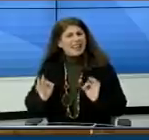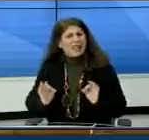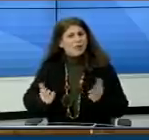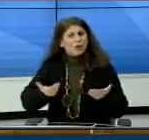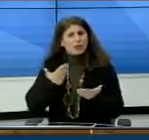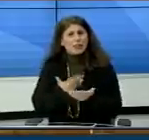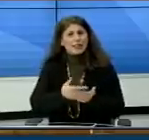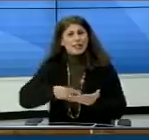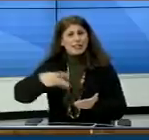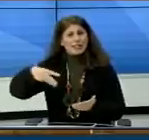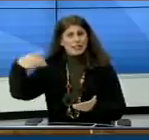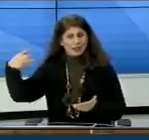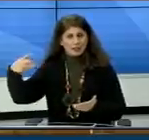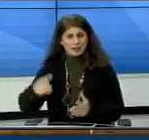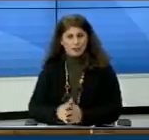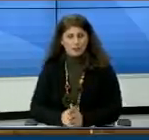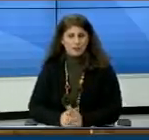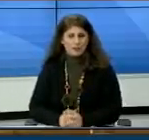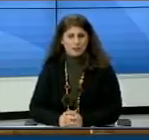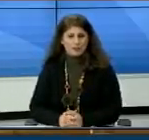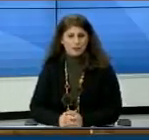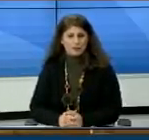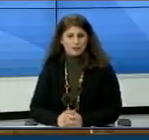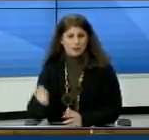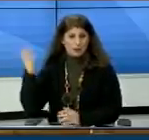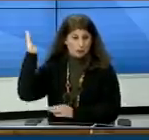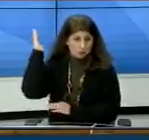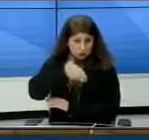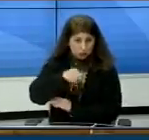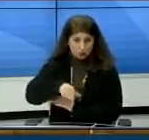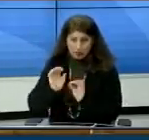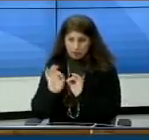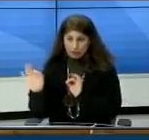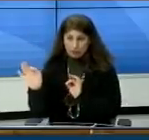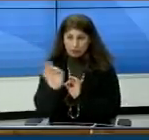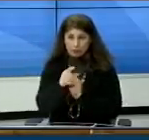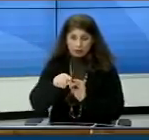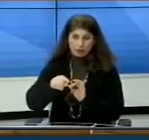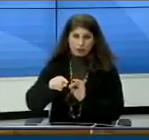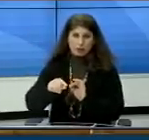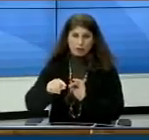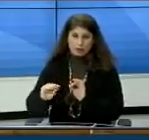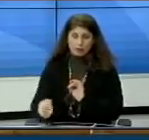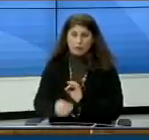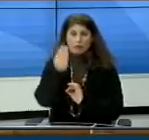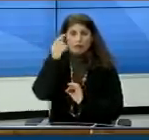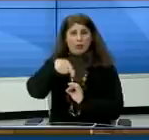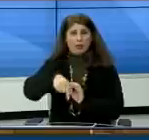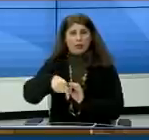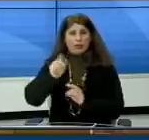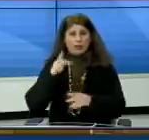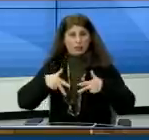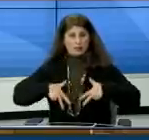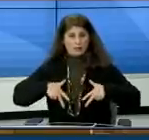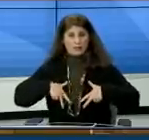ΣΥΡΙΖΑ? Να καταδικαστεί εν μέσω πανδημίας μια εκλεγμένη κυβέρνηση 31